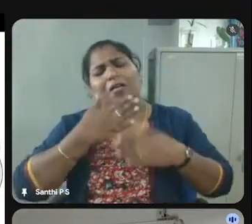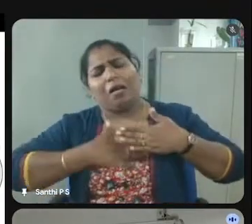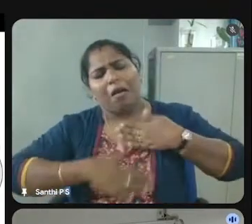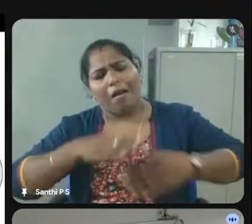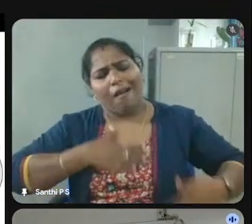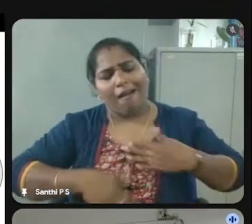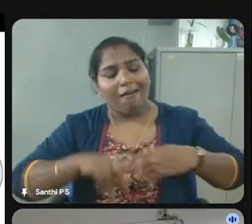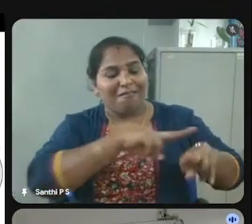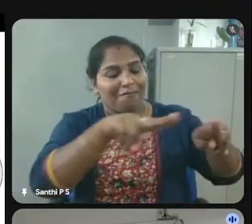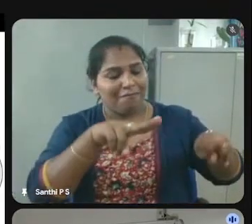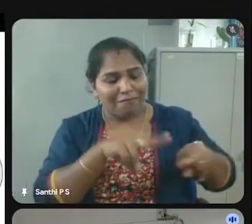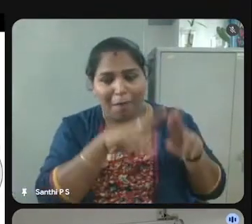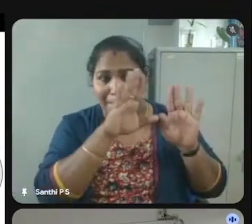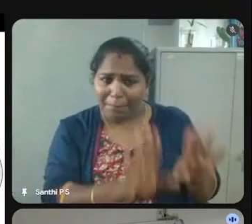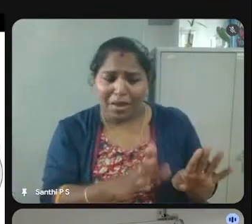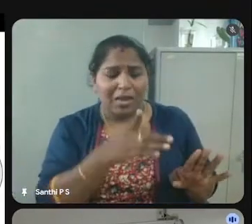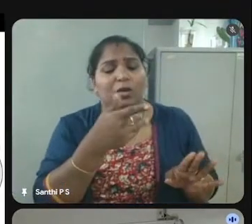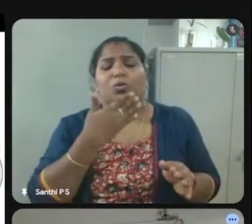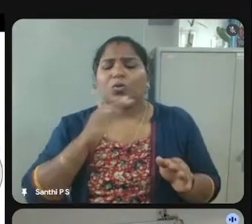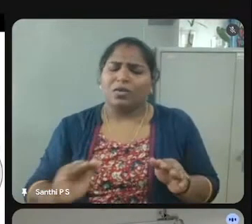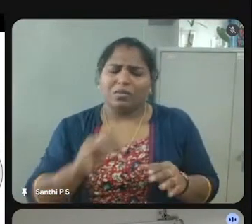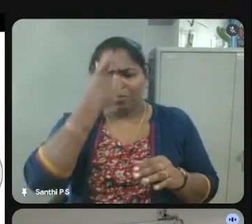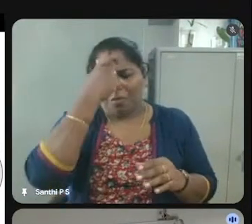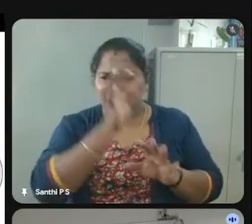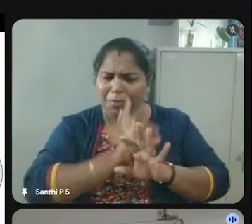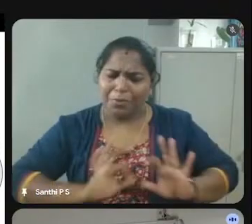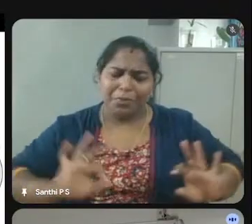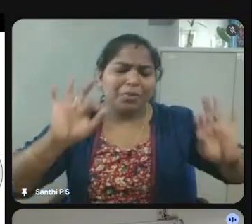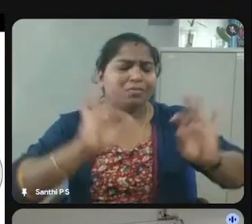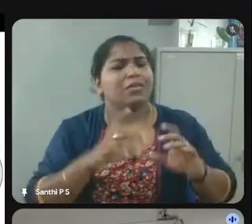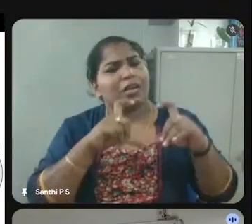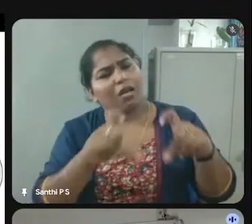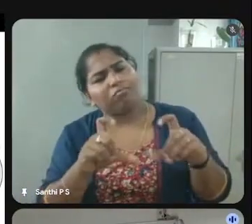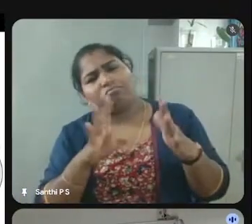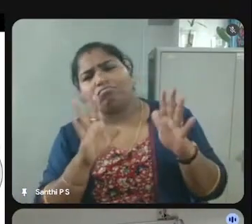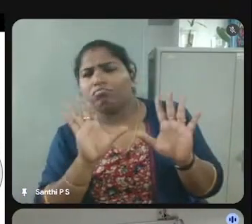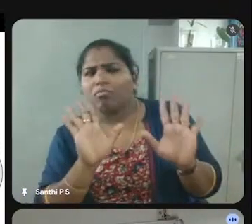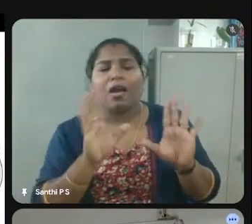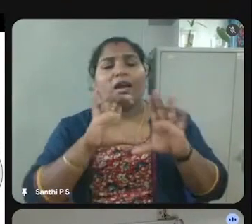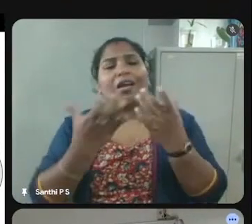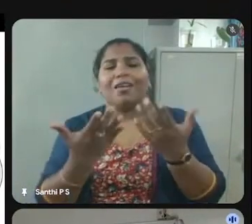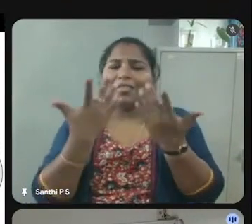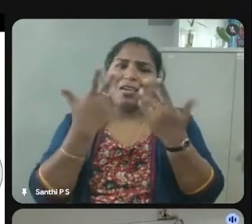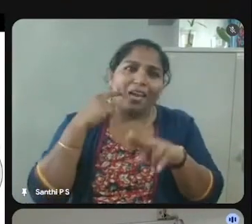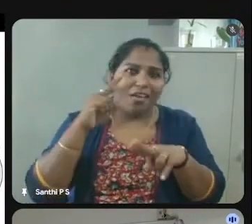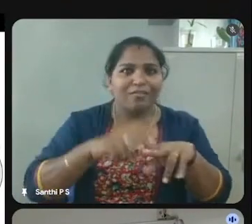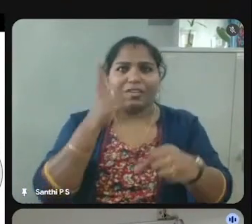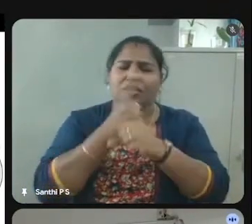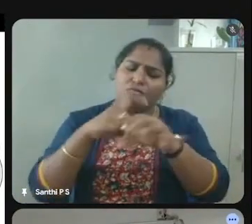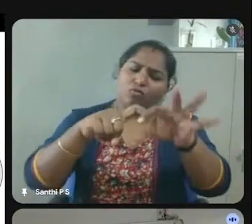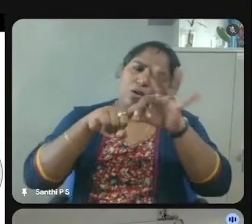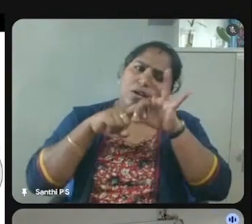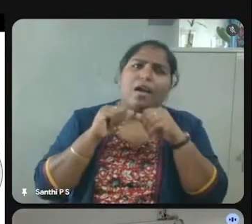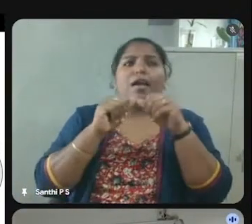കുട്ടിക്ക് അങ്ങനെ പറയത്തക്കതായിട്ടുള്ള പ്രയാസങ്ങളോ ബുദ്ധിമുട്ടുകളോ ഒന്നും തന്നെ ഉണ്ടാവില്ല. അവൻ ക്ലാസ് ശ്രദ്ധിക്കും, ചോദിക്കുന്ന ചോദ്യങ്ങൾക്ക് മറുപടി പറയും, അങ്ങനെയുള്ള